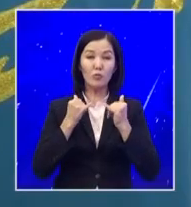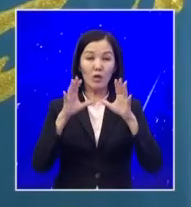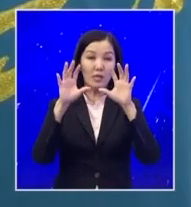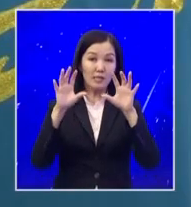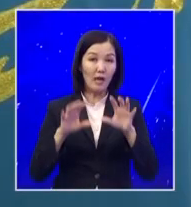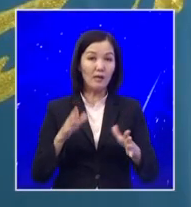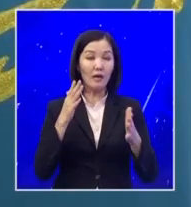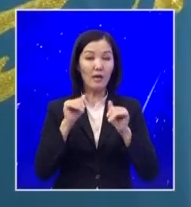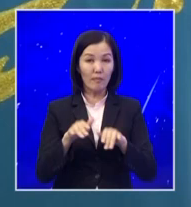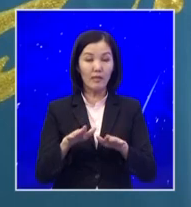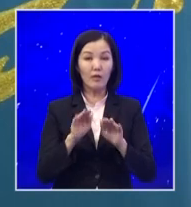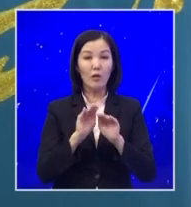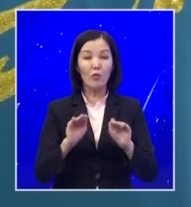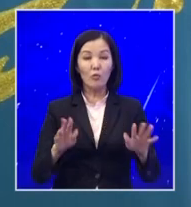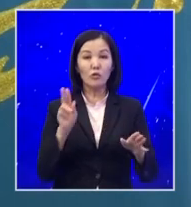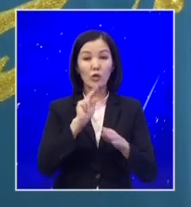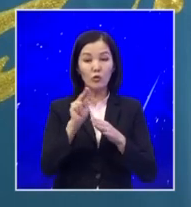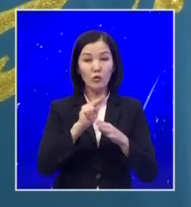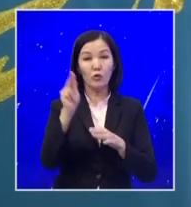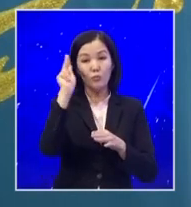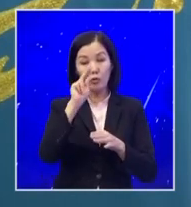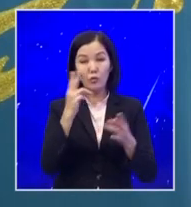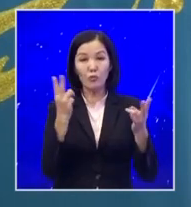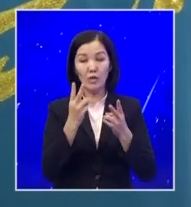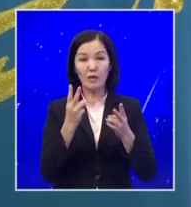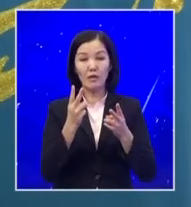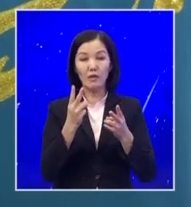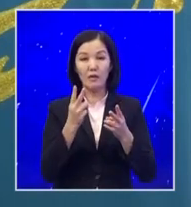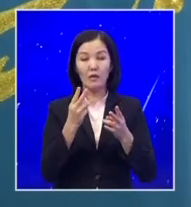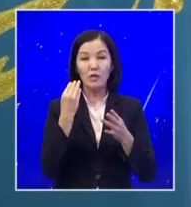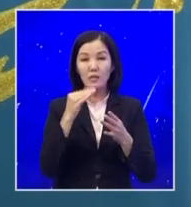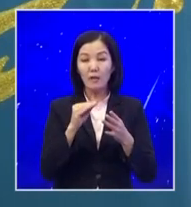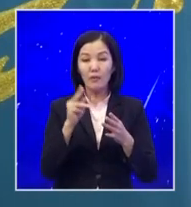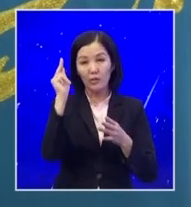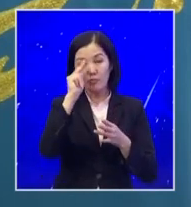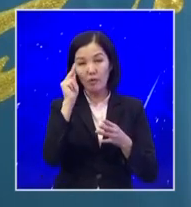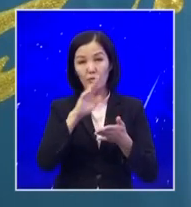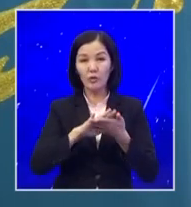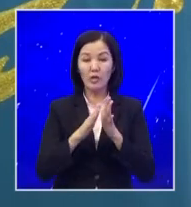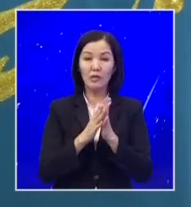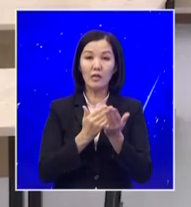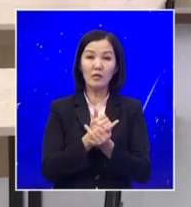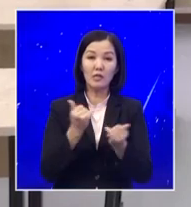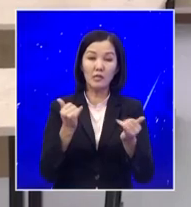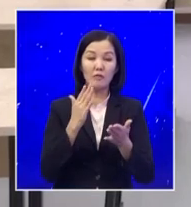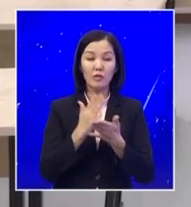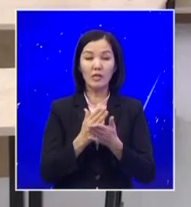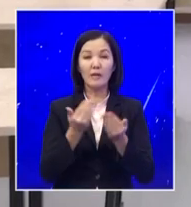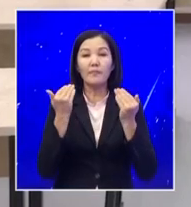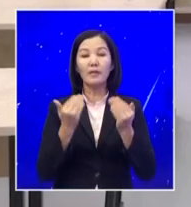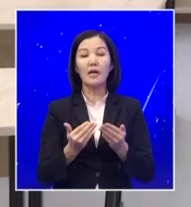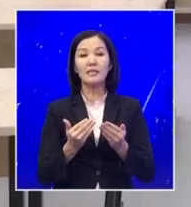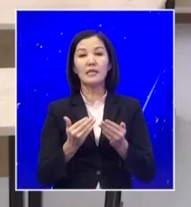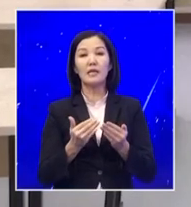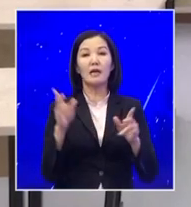қана оқушыларға білім беру, оқушылардың сапалы білім алуына жағдай жасалып жатыр. Қазірде Ахмет